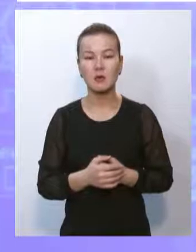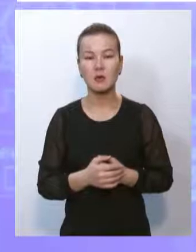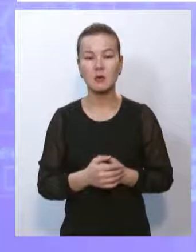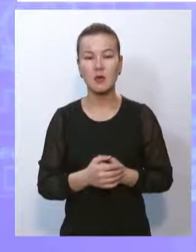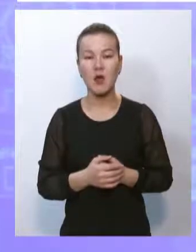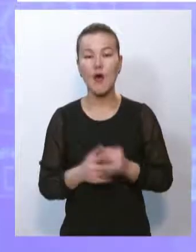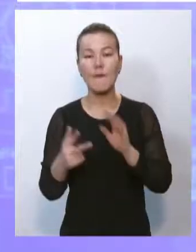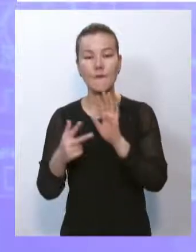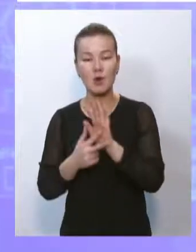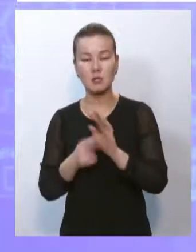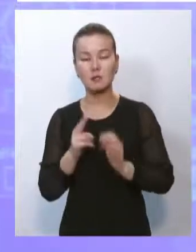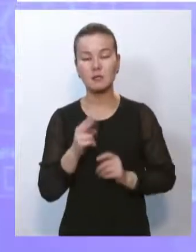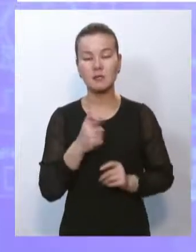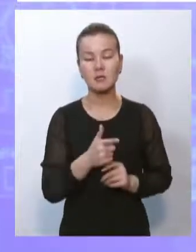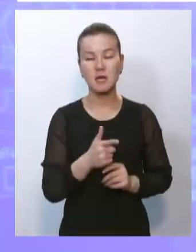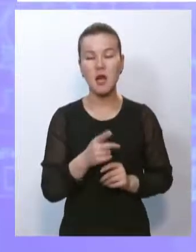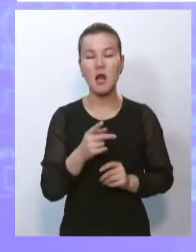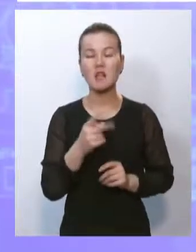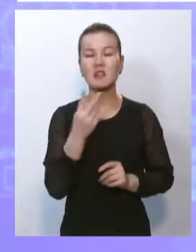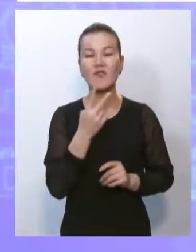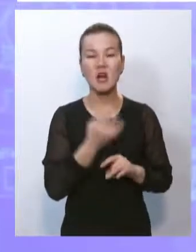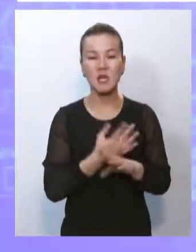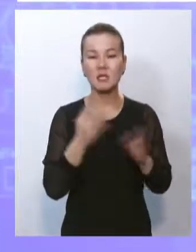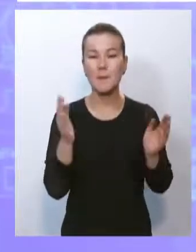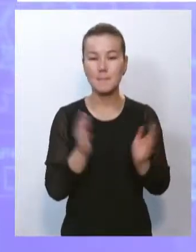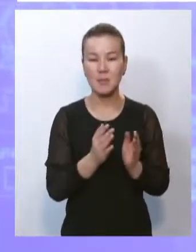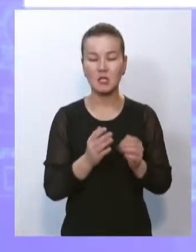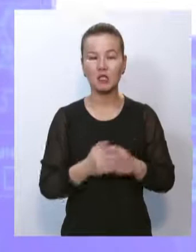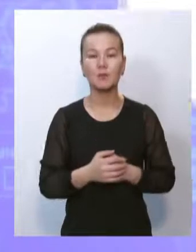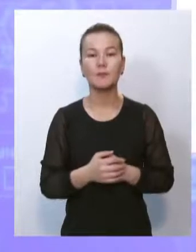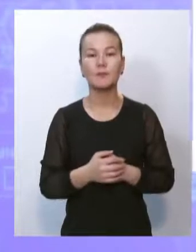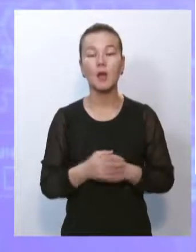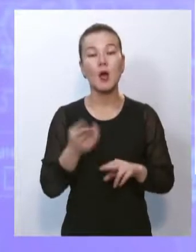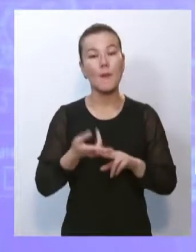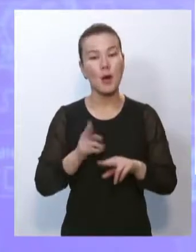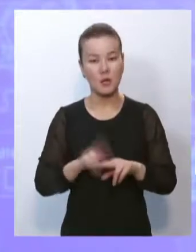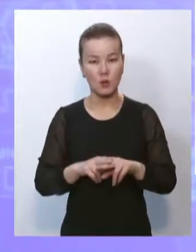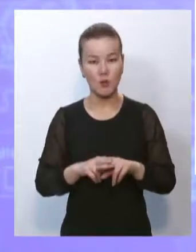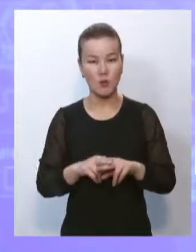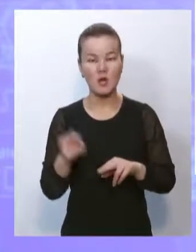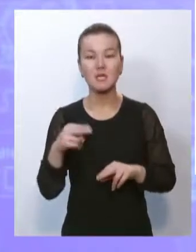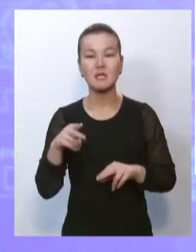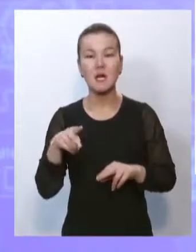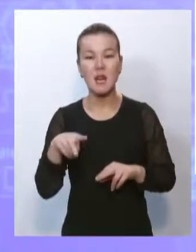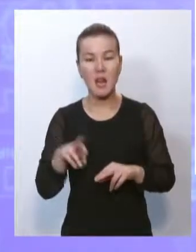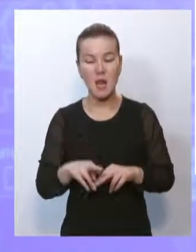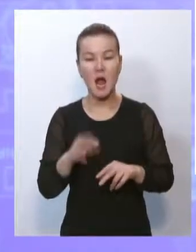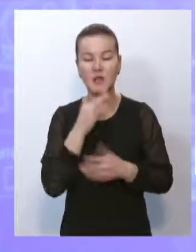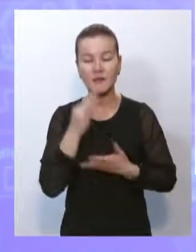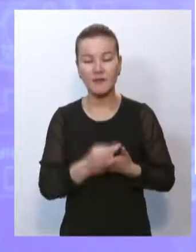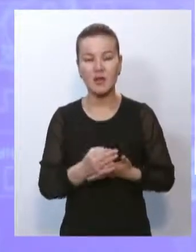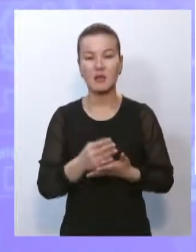8 килограмм два раза меньше поэтому для ответа на вопрос